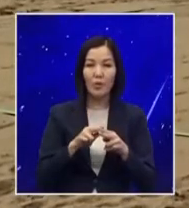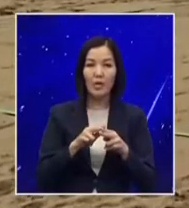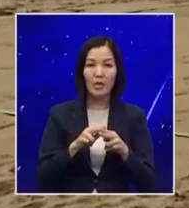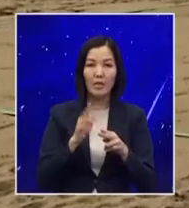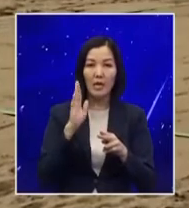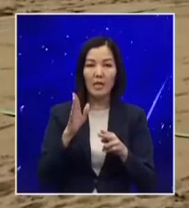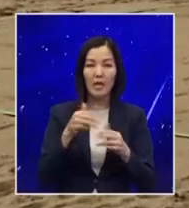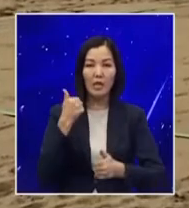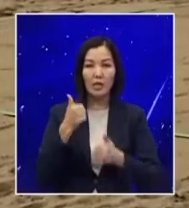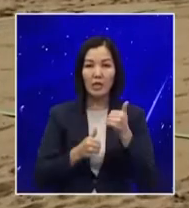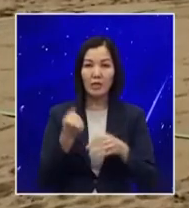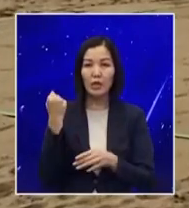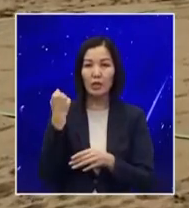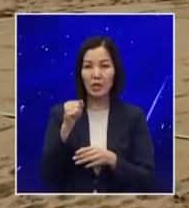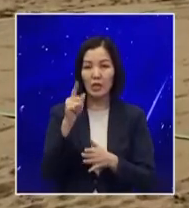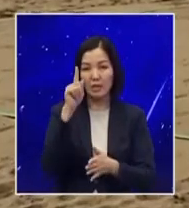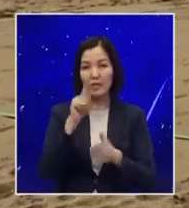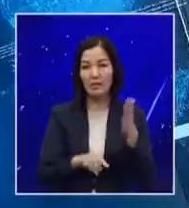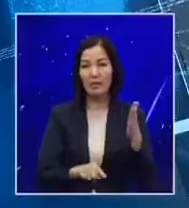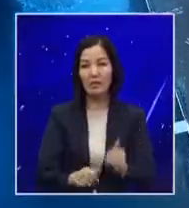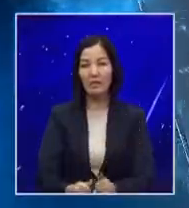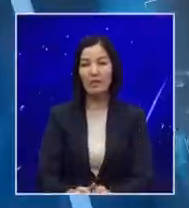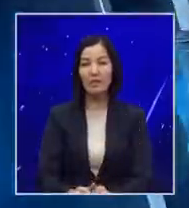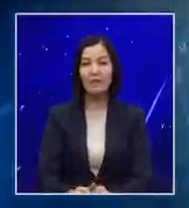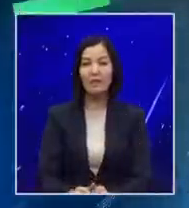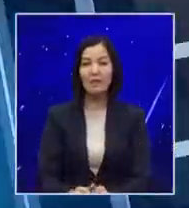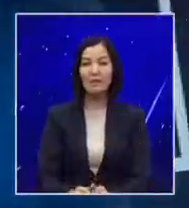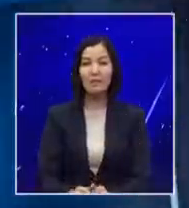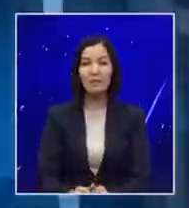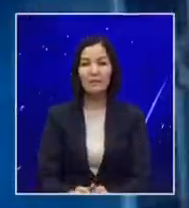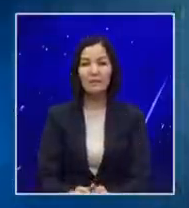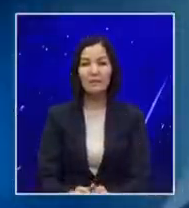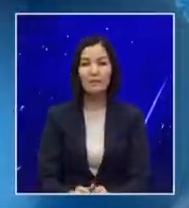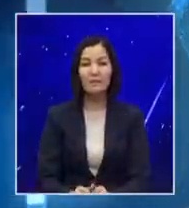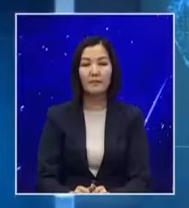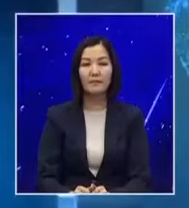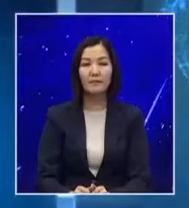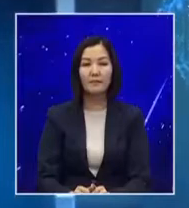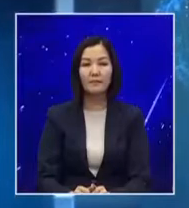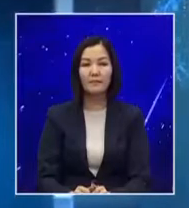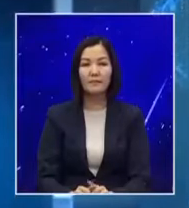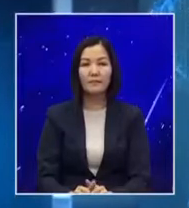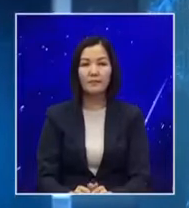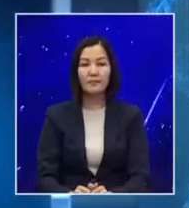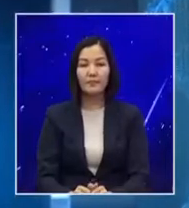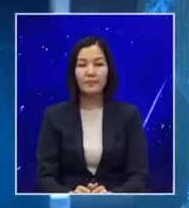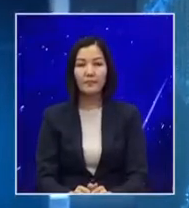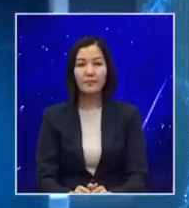алдағы жарыста жүлдегер атанарына сенімді. Жарқын Нұрланұлы, Нұржан Мұқанов, жетісу телеарнасы, Алматы қаласынан.